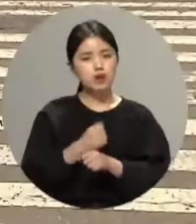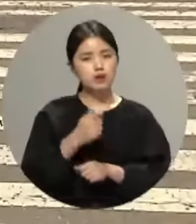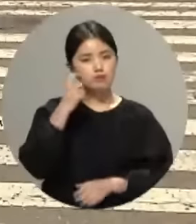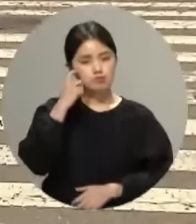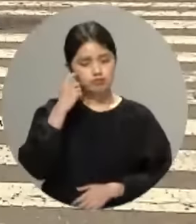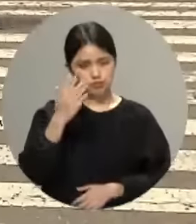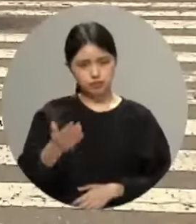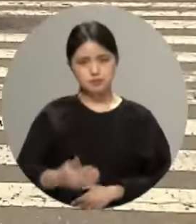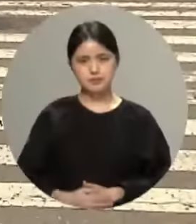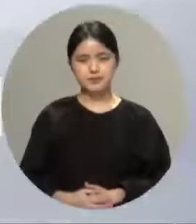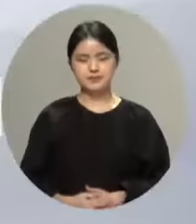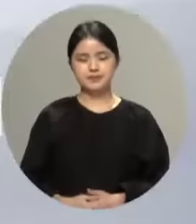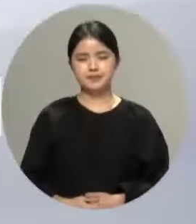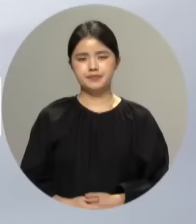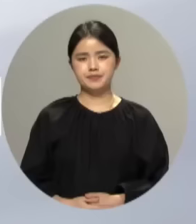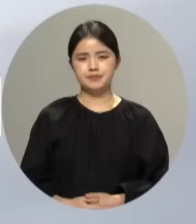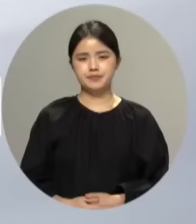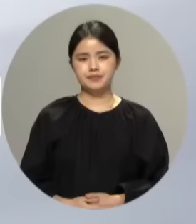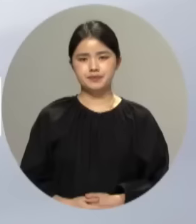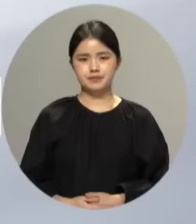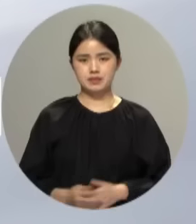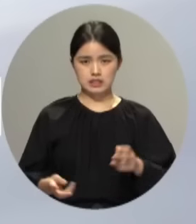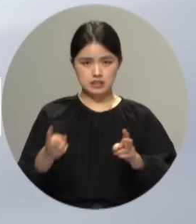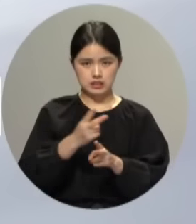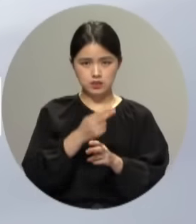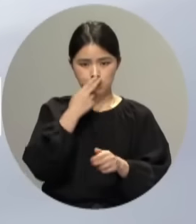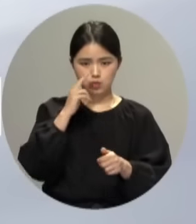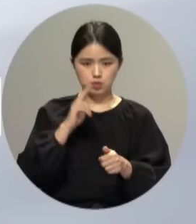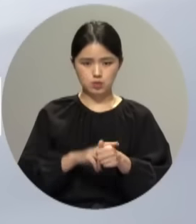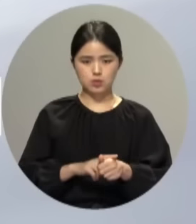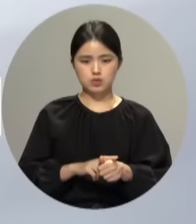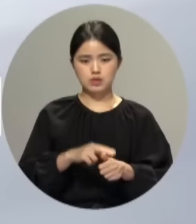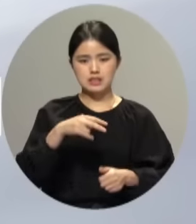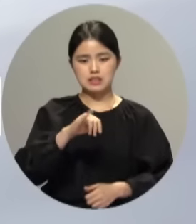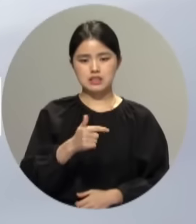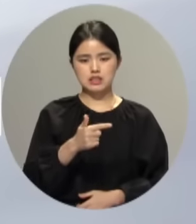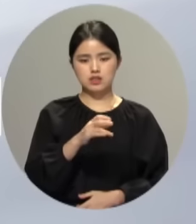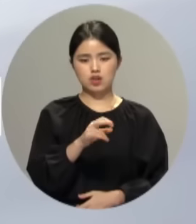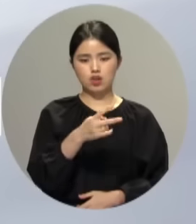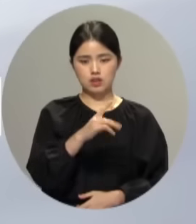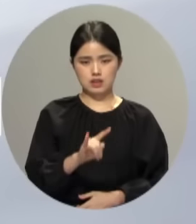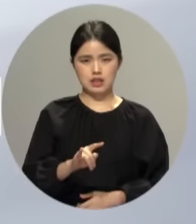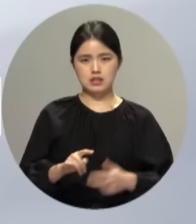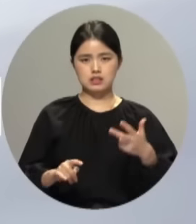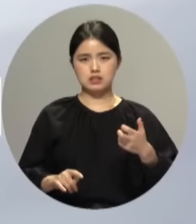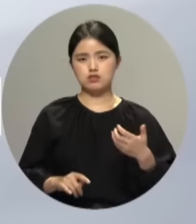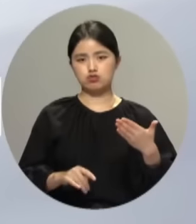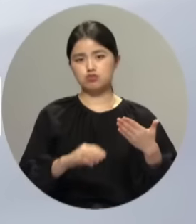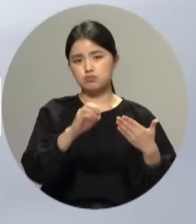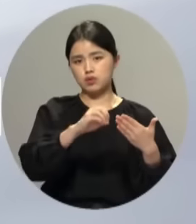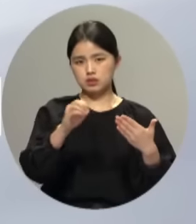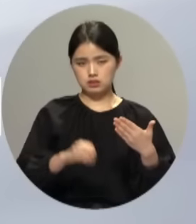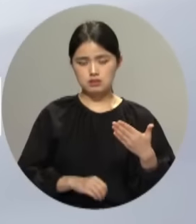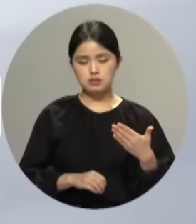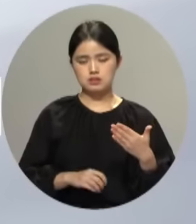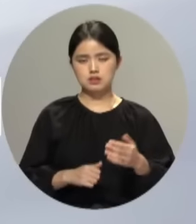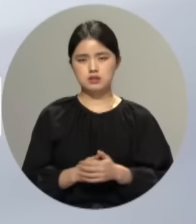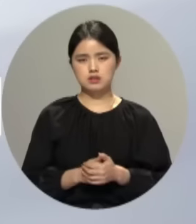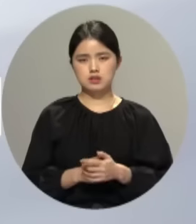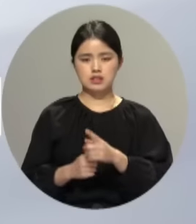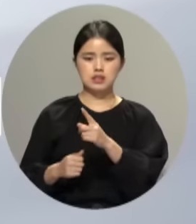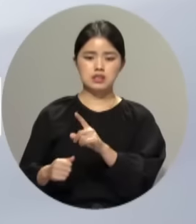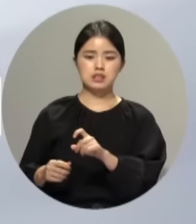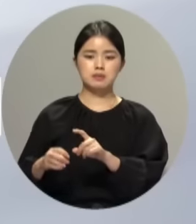유권자에게 물었습니다 재선에 도전하는 민주당 신영대 후보가 79% 지지도로